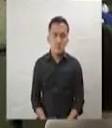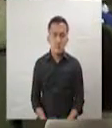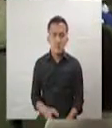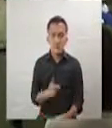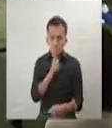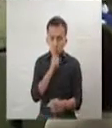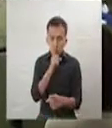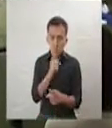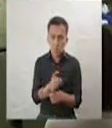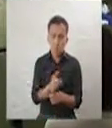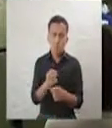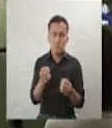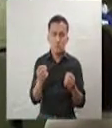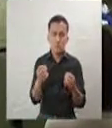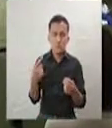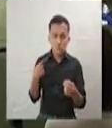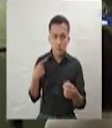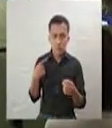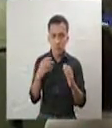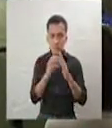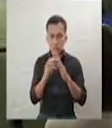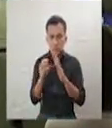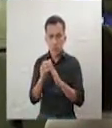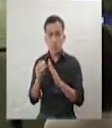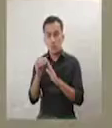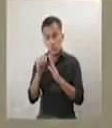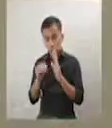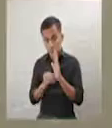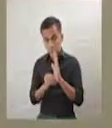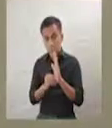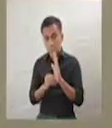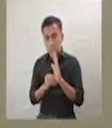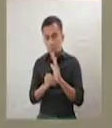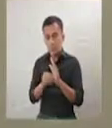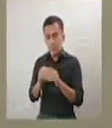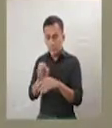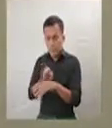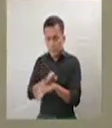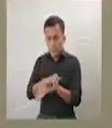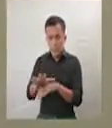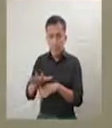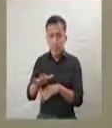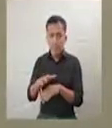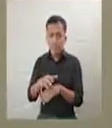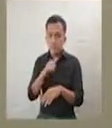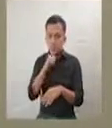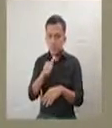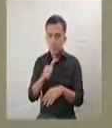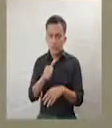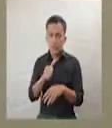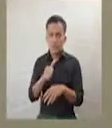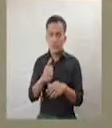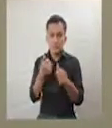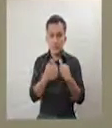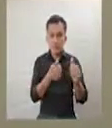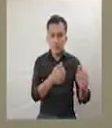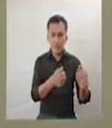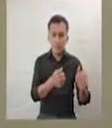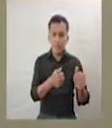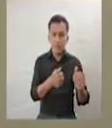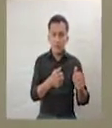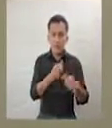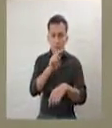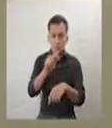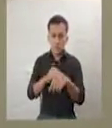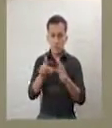may epektong hindi pagtupad sa isang pambansang batas tulad ng RH, yung pagbaba ng TRO ng ating